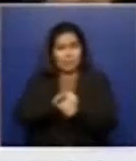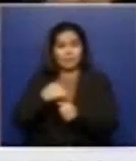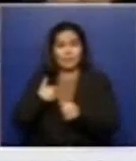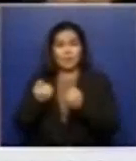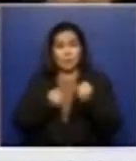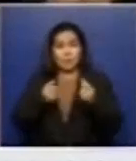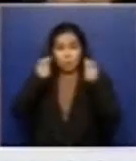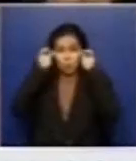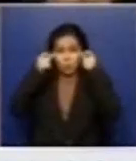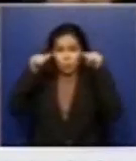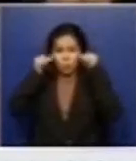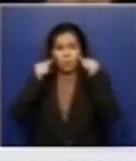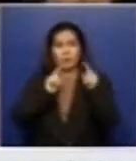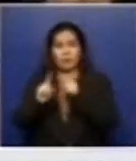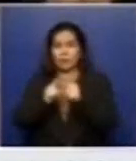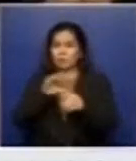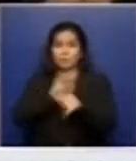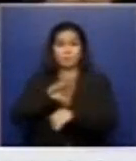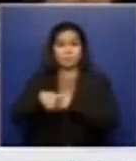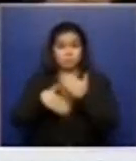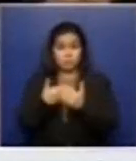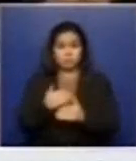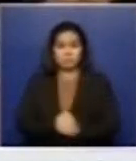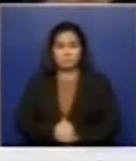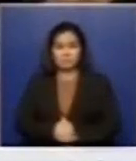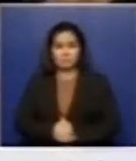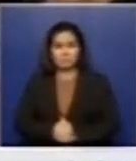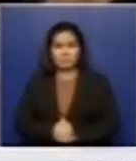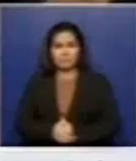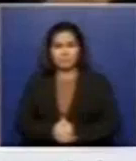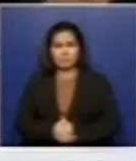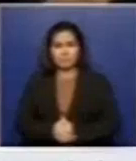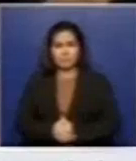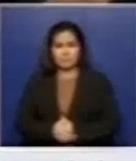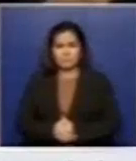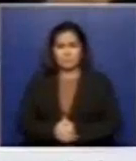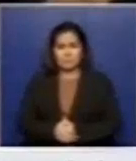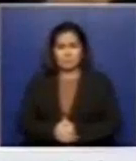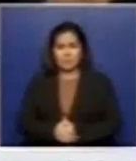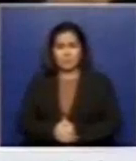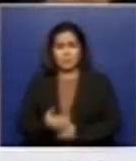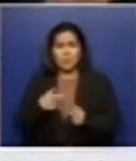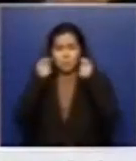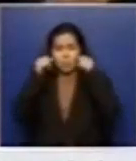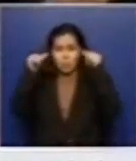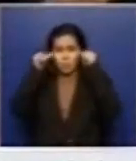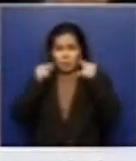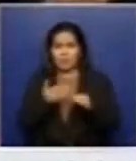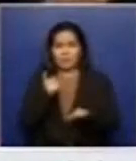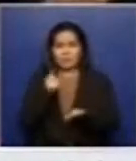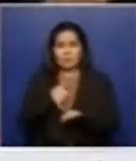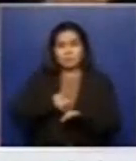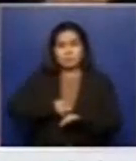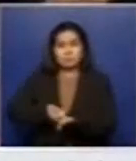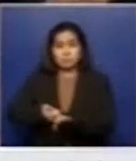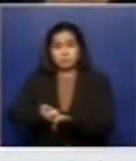โคกระบือที่ขนโคกระบือสุดท้ายแล้วที่มีโคกระบืออยู่ใต้ถุนบ้านเนี่ยเอามาตลาดนัดตำรวจก็จับครับข้อห